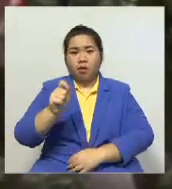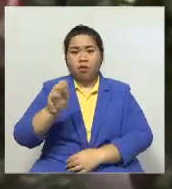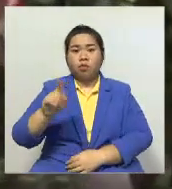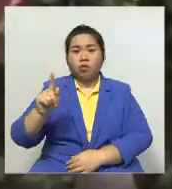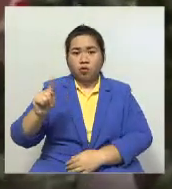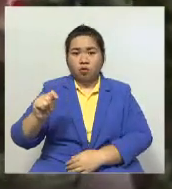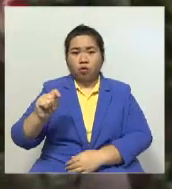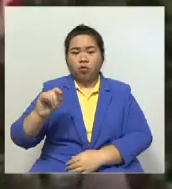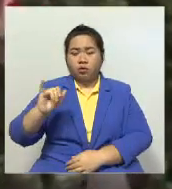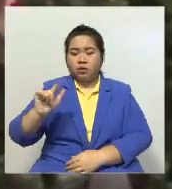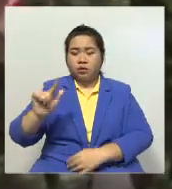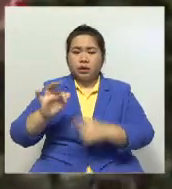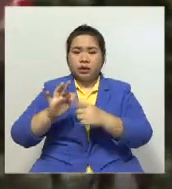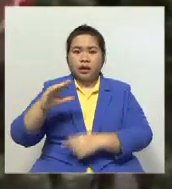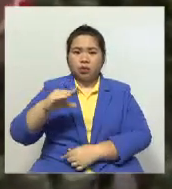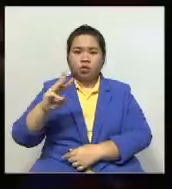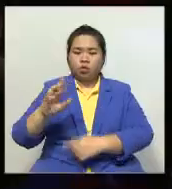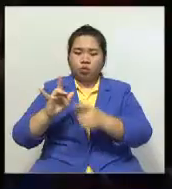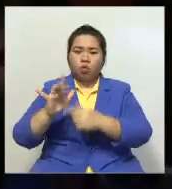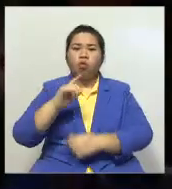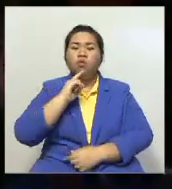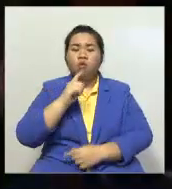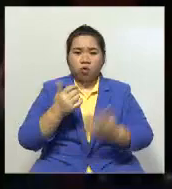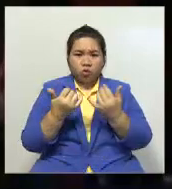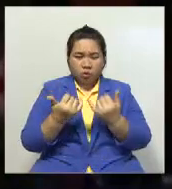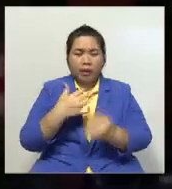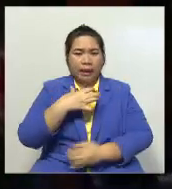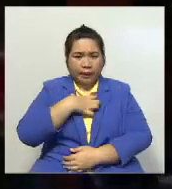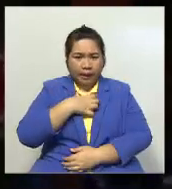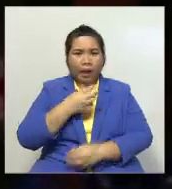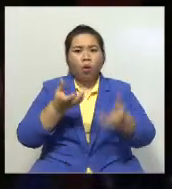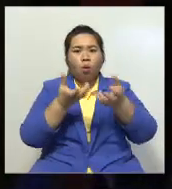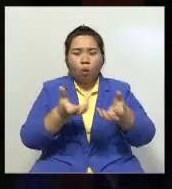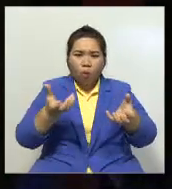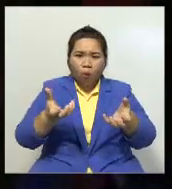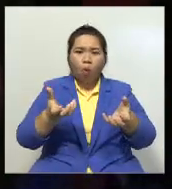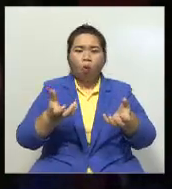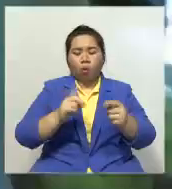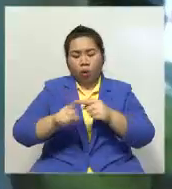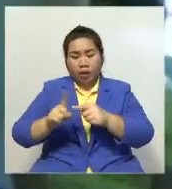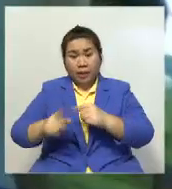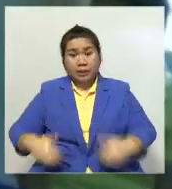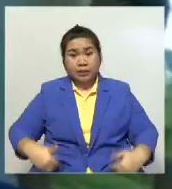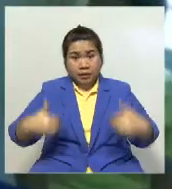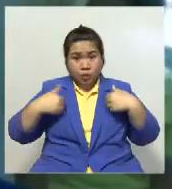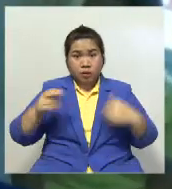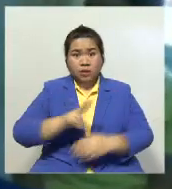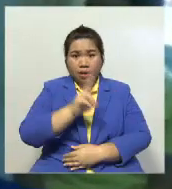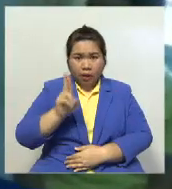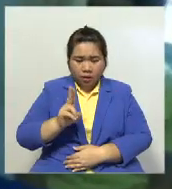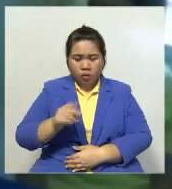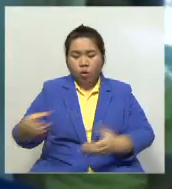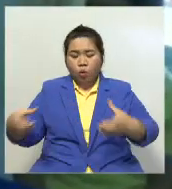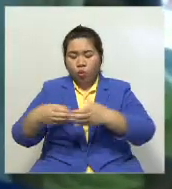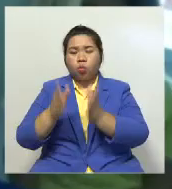ว่ก็กล่าวว่าตอนนี้ชาวบ้านเองมีความต้องการในเรื่องของข้าวของเครื่องใช้และกำลังคนค่ะเพื่อเข้าไปซ่อมแซมบ้านเรือน